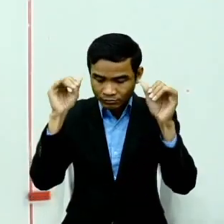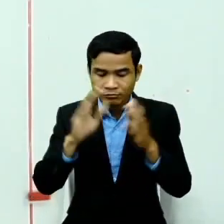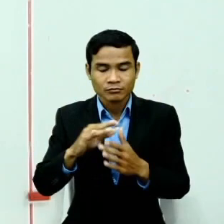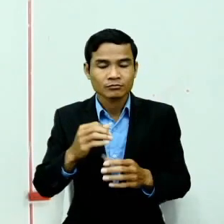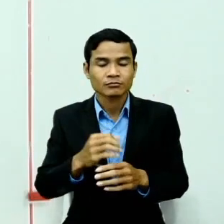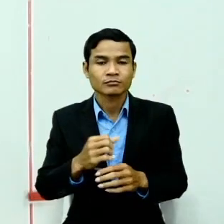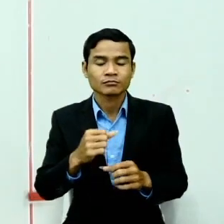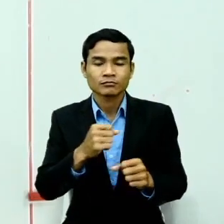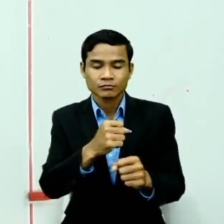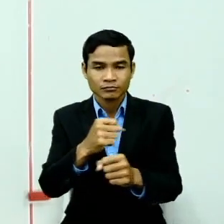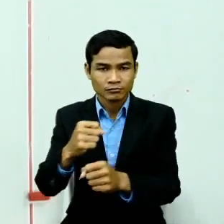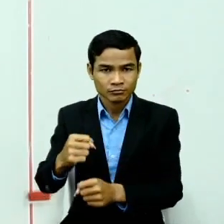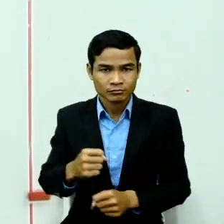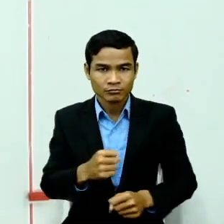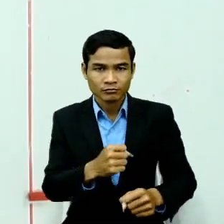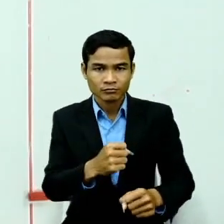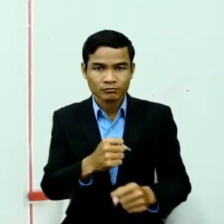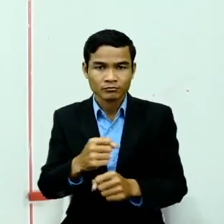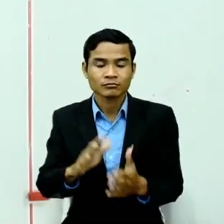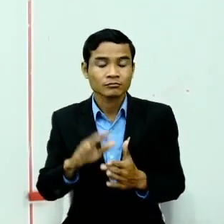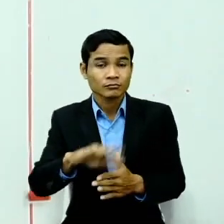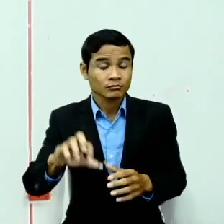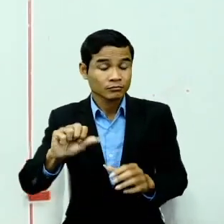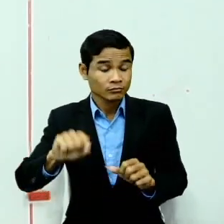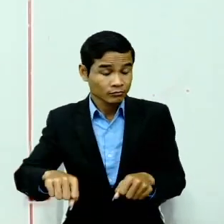កំពុង ធ្វើ អ្វី កូន កូន ដឹង ទេ